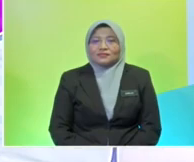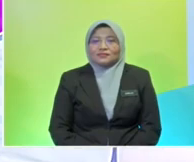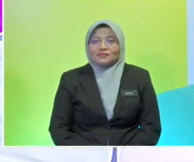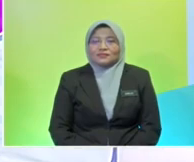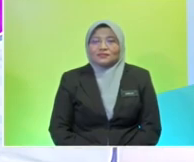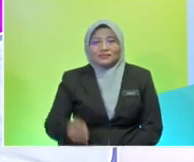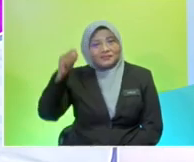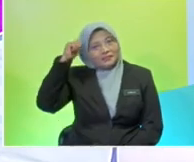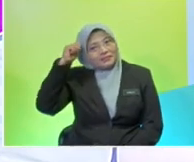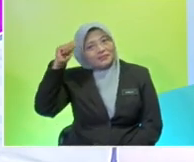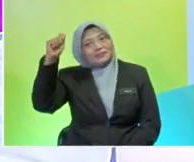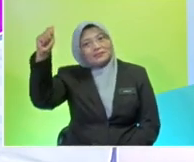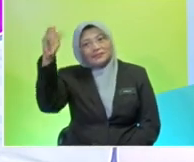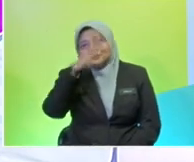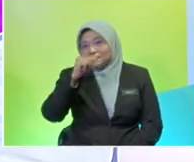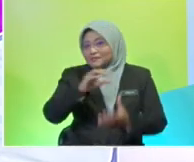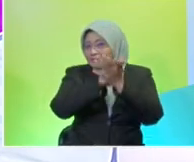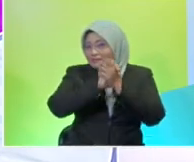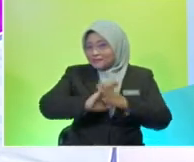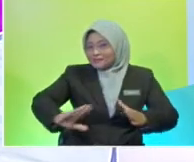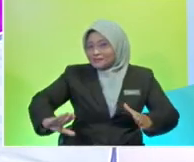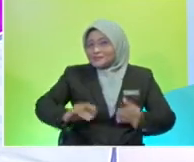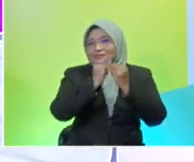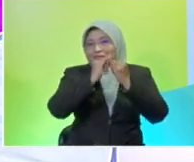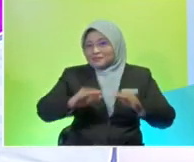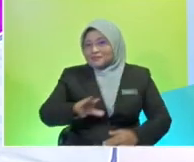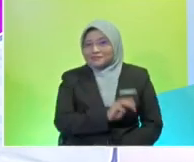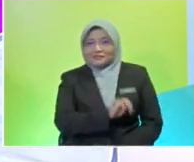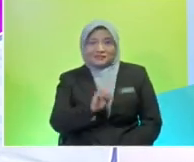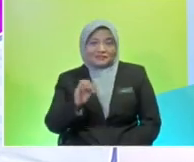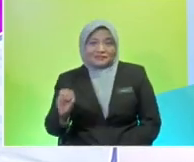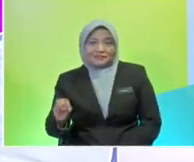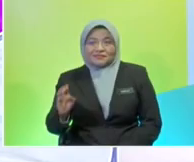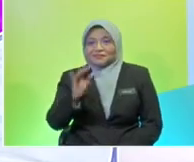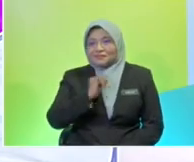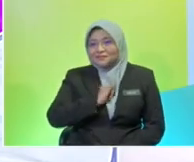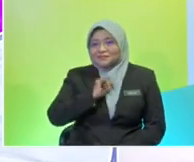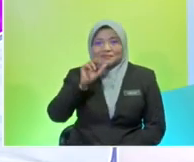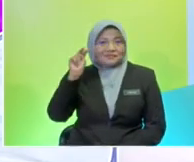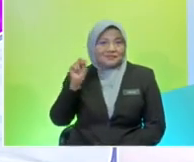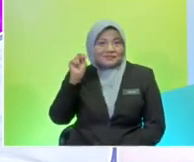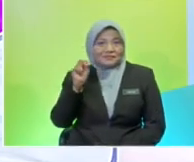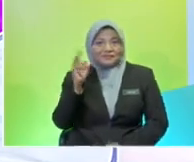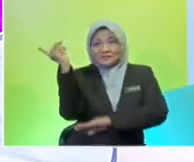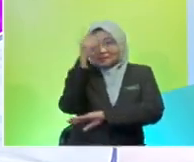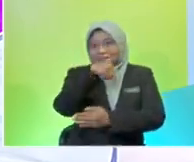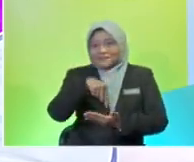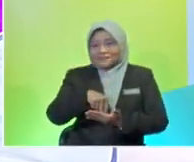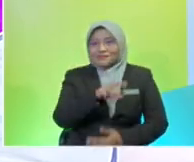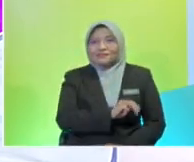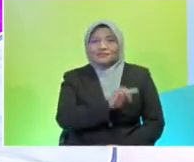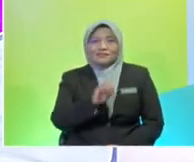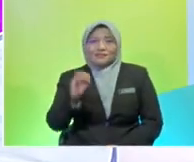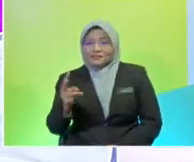Assalamualaikum dan salam sejahtera murid-murid Hai nama saya disaki dan hari ini murid-murid sedang menonton